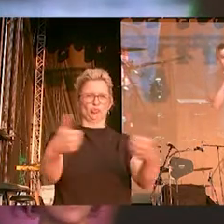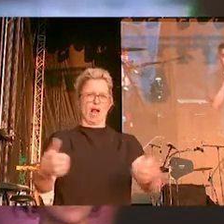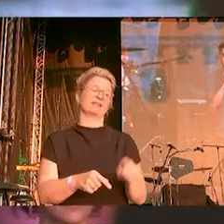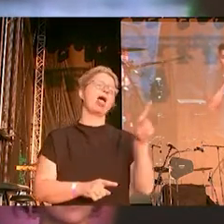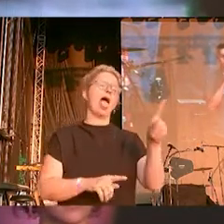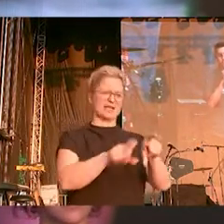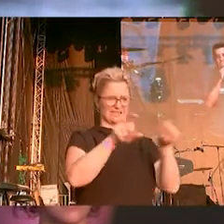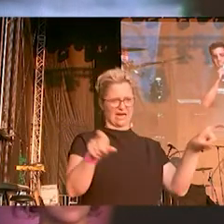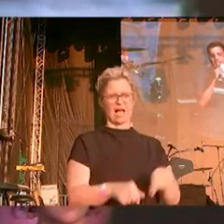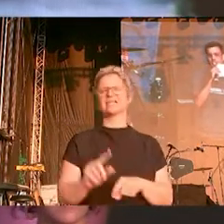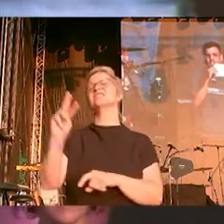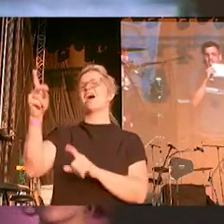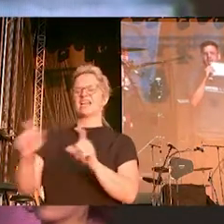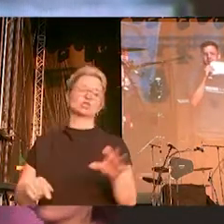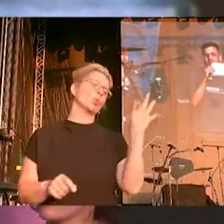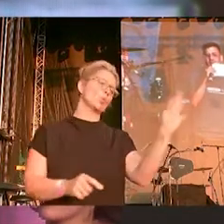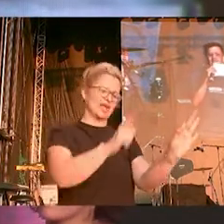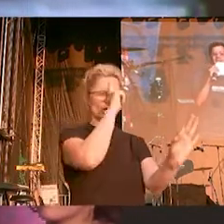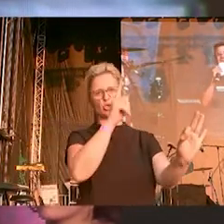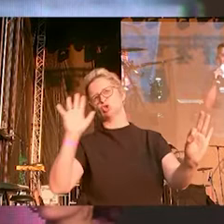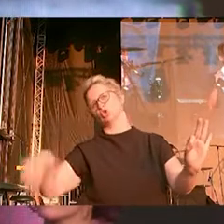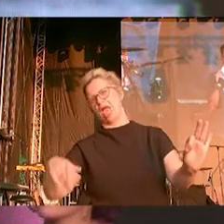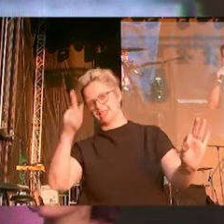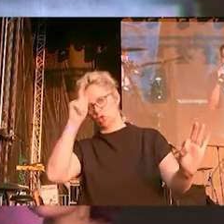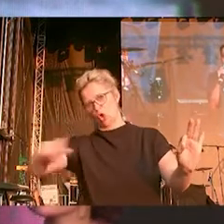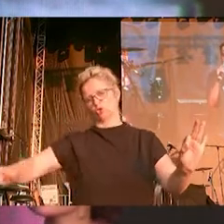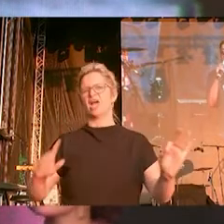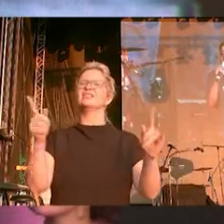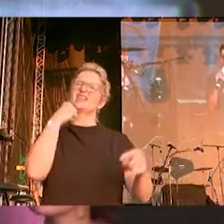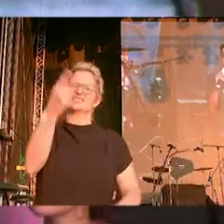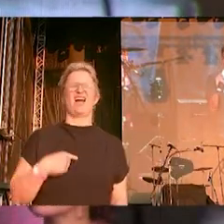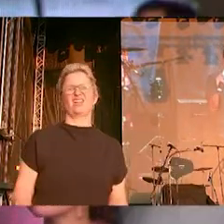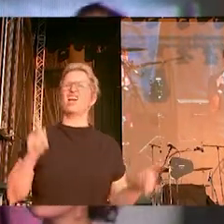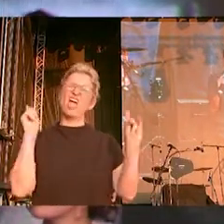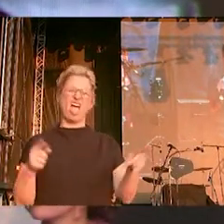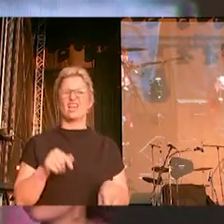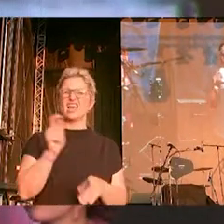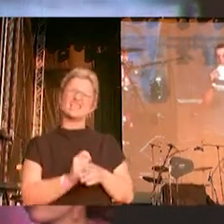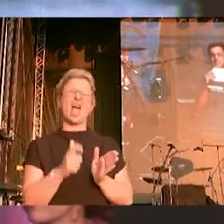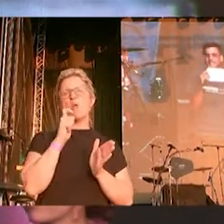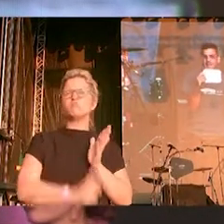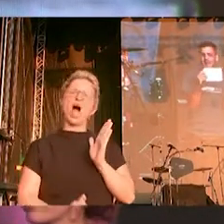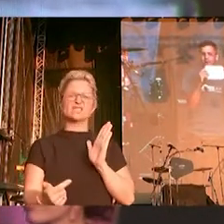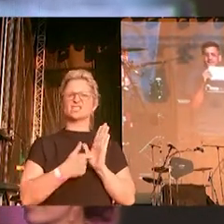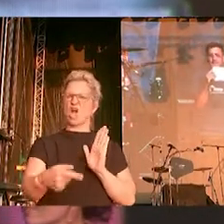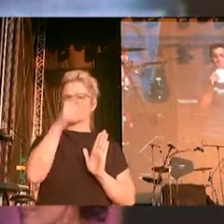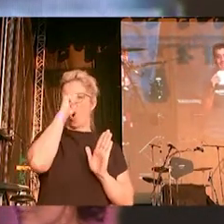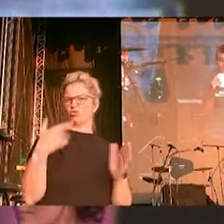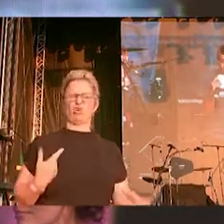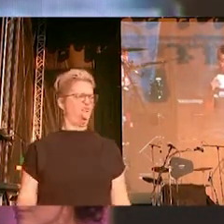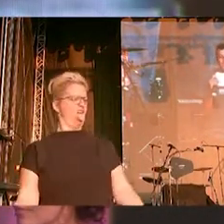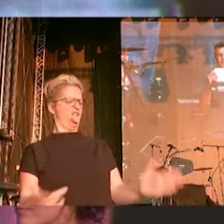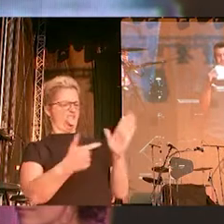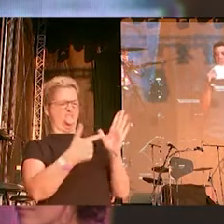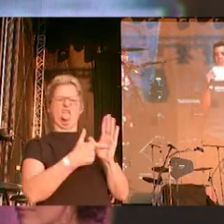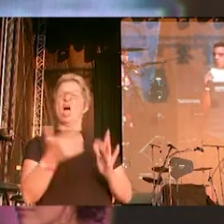zweiter Klasse, gute und schlechte Deutsche. Da wird dann gesagt, ich wäre ein Passdeutscher. Ich frage mich immer, wo ist da die